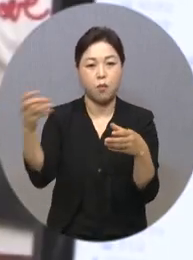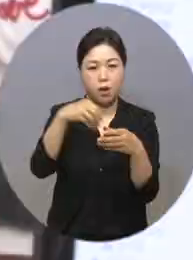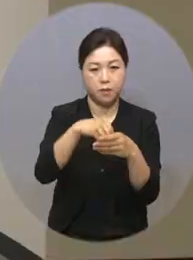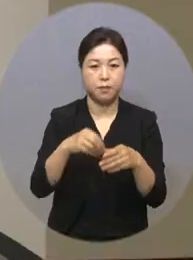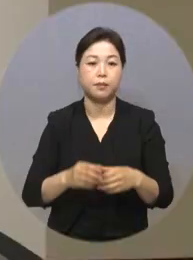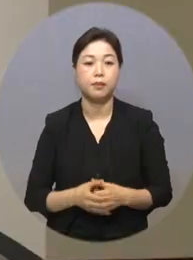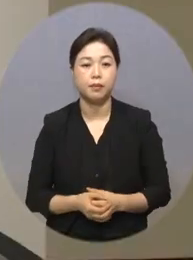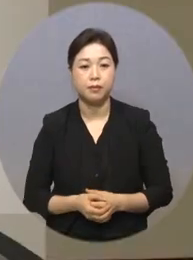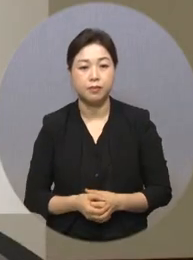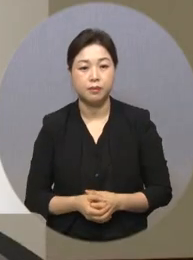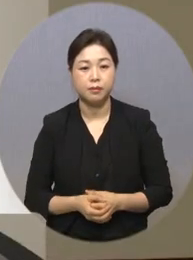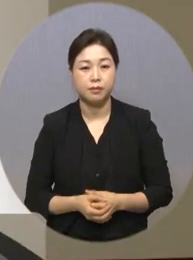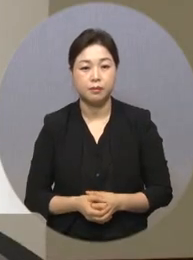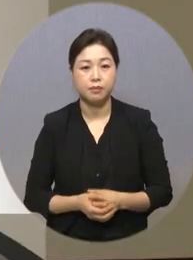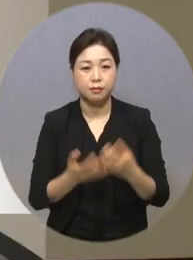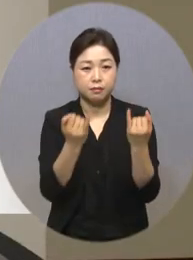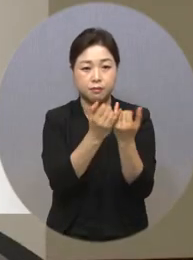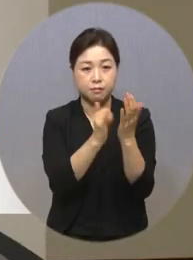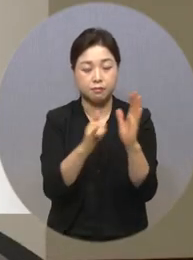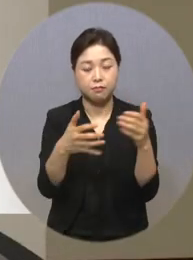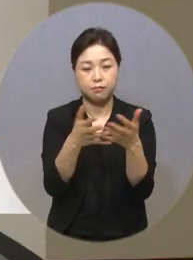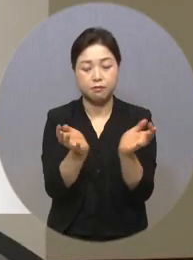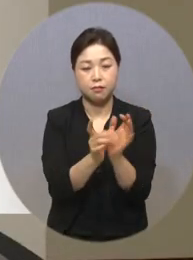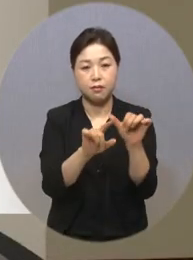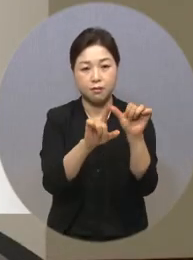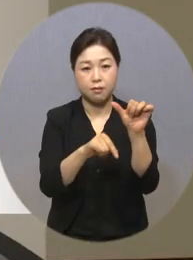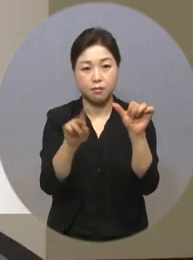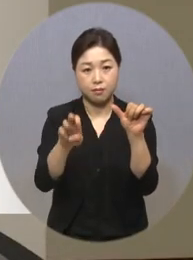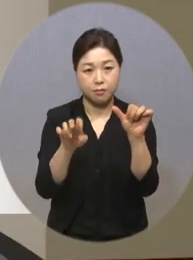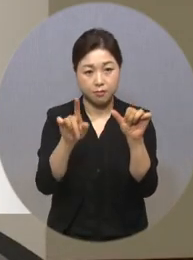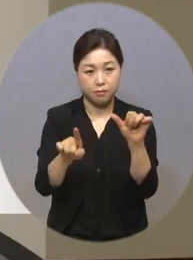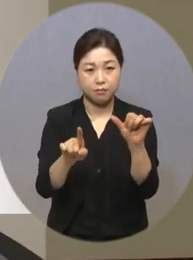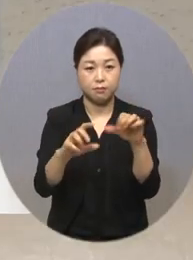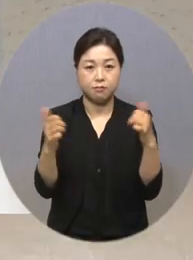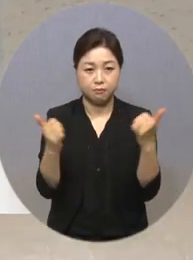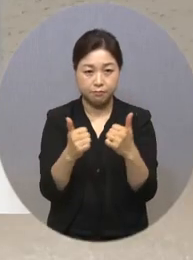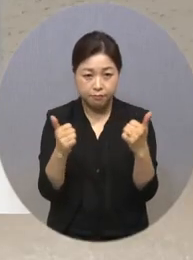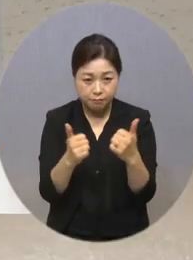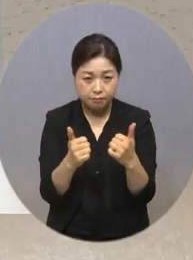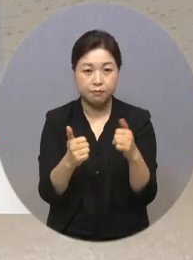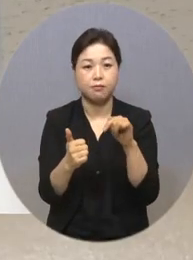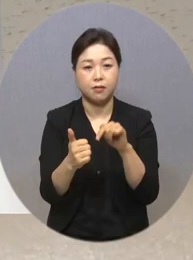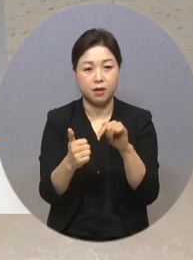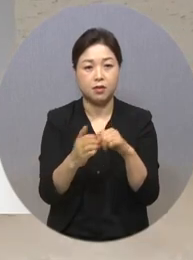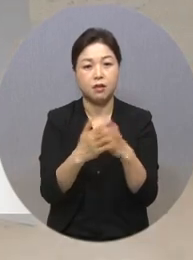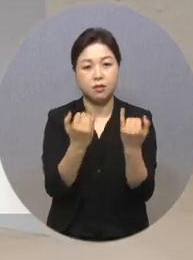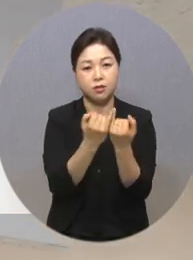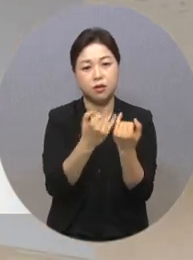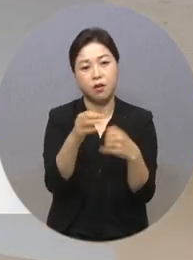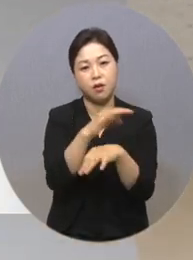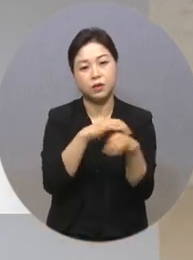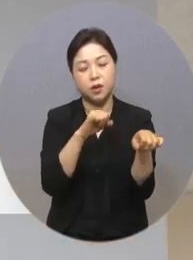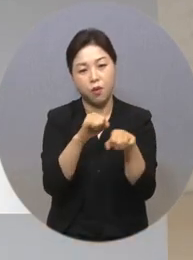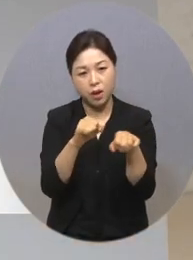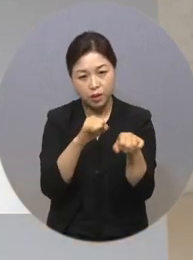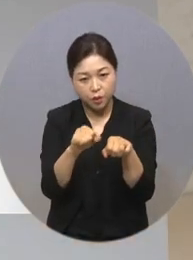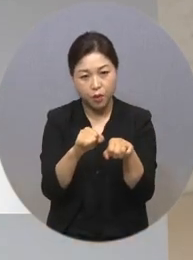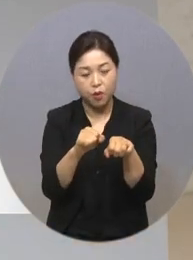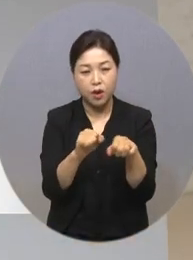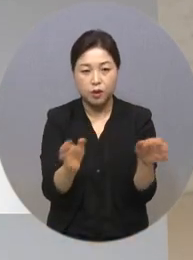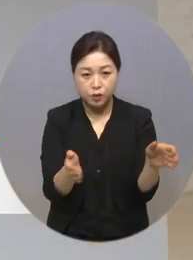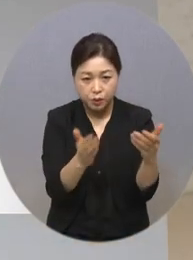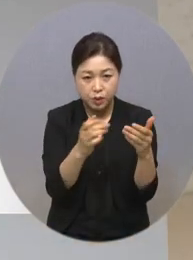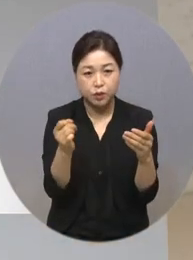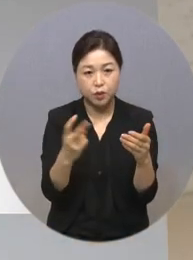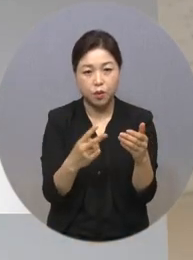추가됩니다. 여성가족부는 지난 31일 국무회의를 통과한 여성의 경제활동 촉진과 경력단절